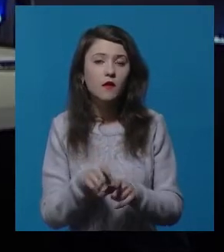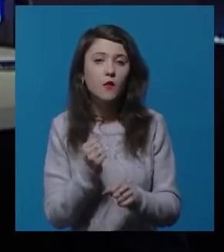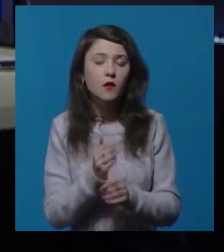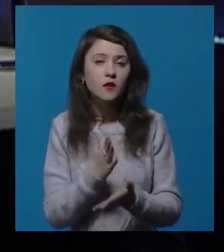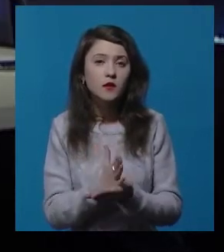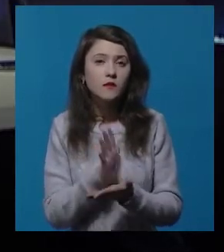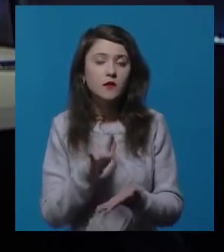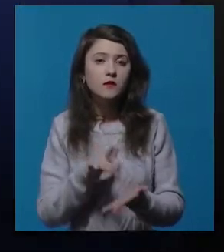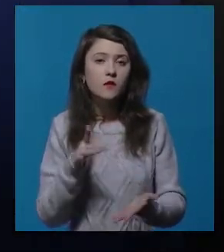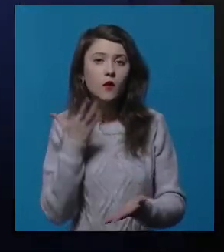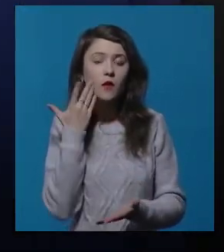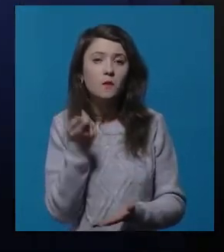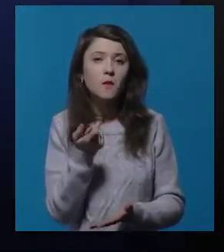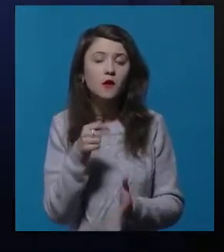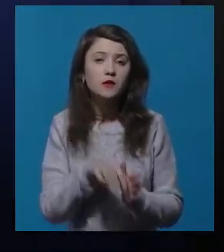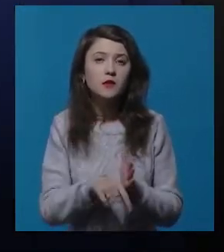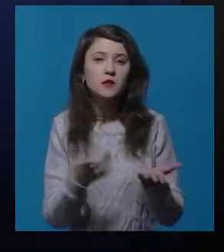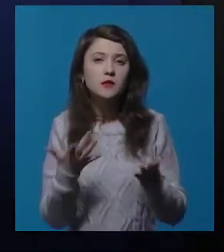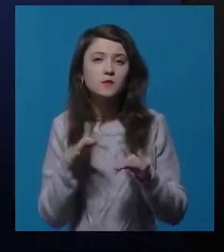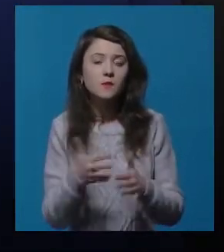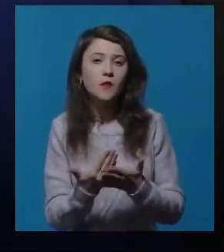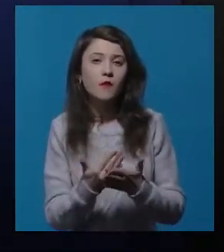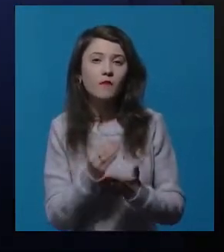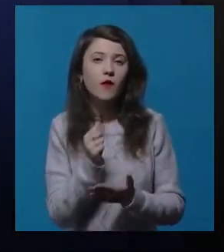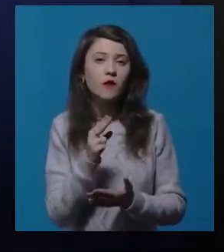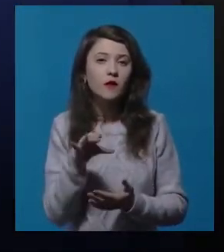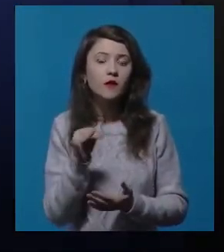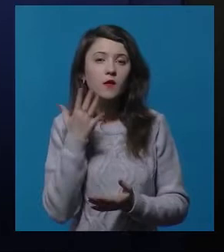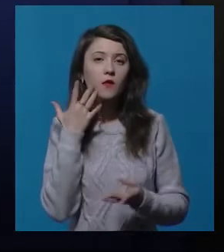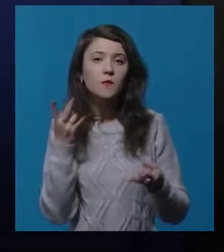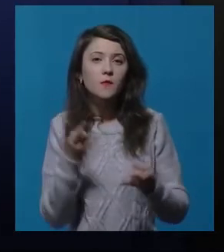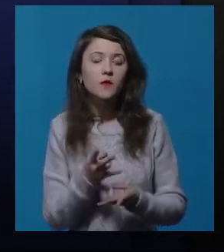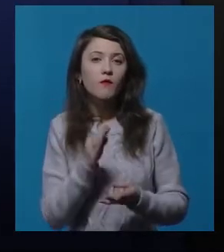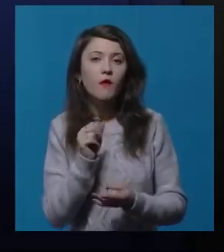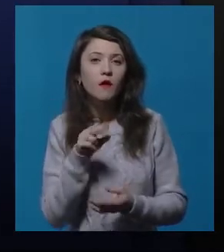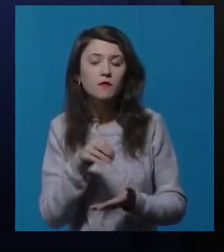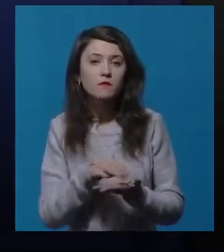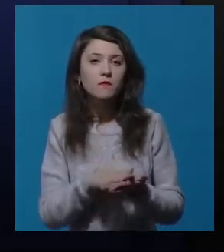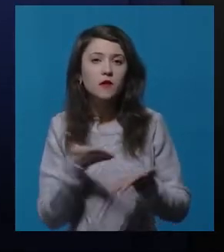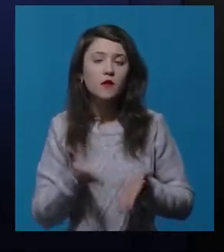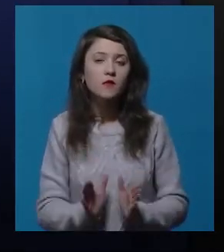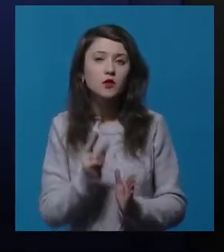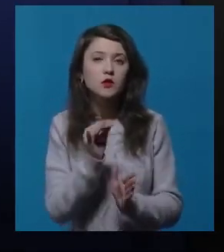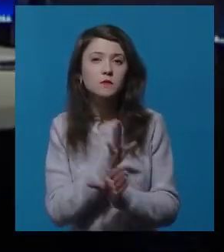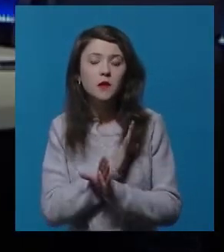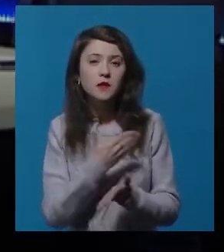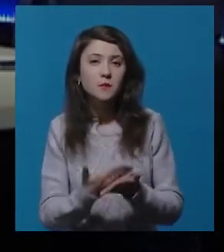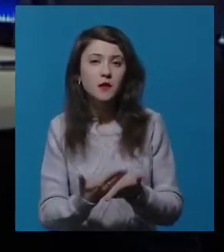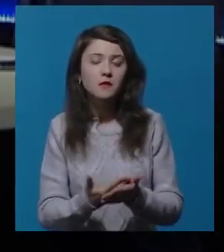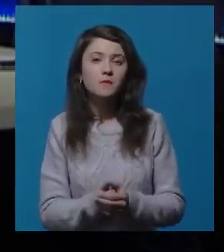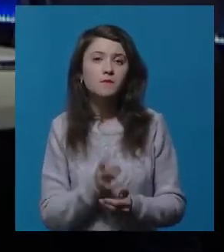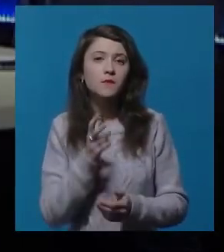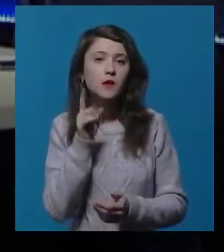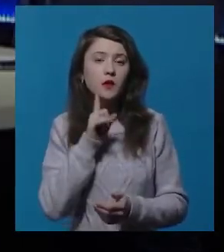в малозначних якихось справах, фактових справах, коли потрібен факт встановити, там, народження чи смерті, наприклад, на тимчасово